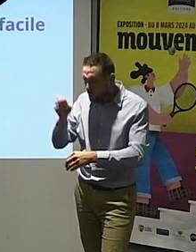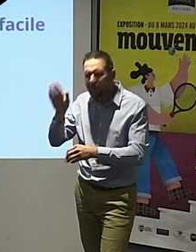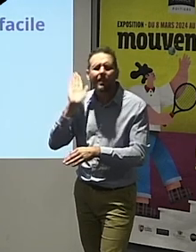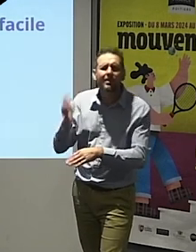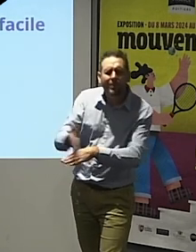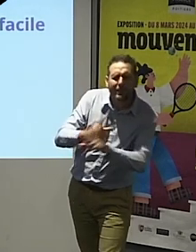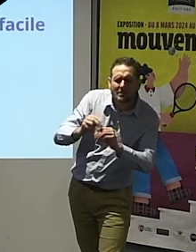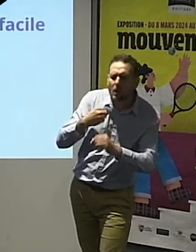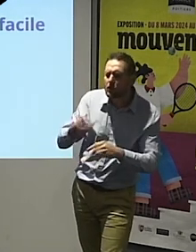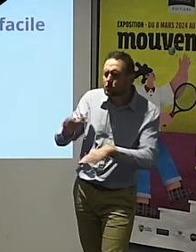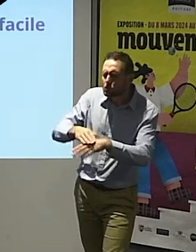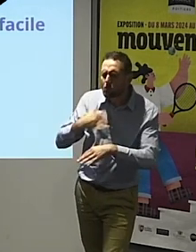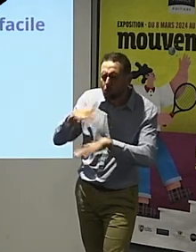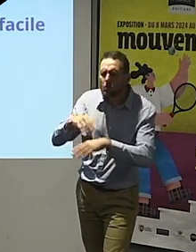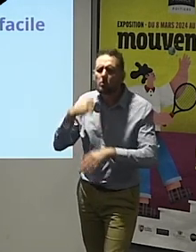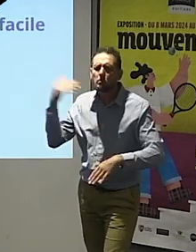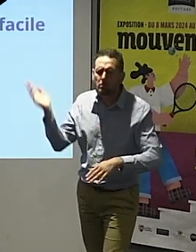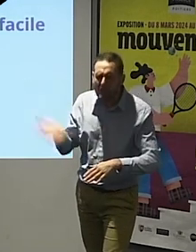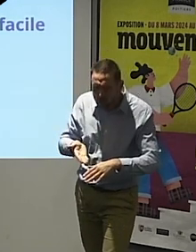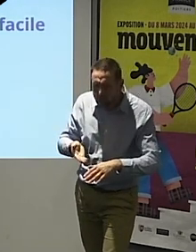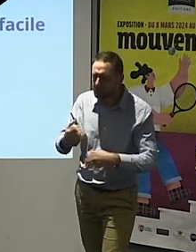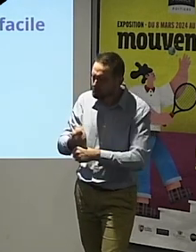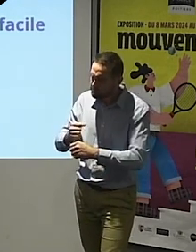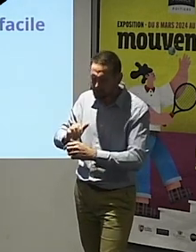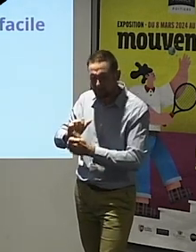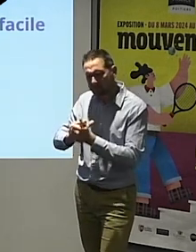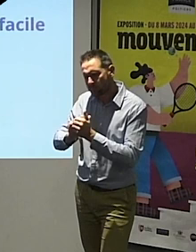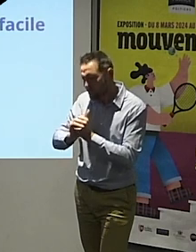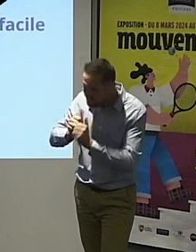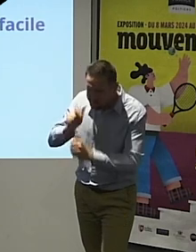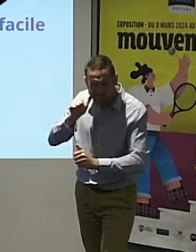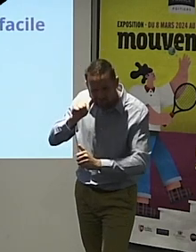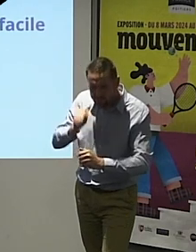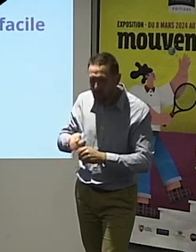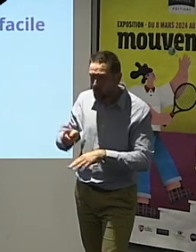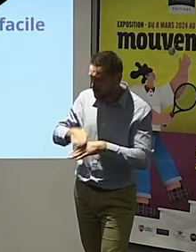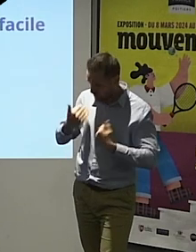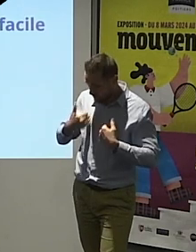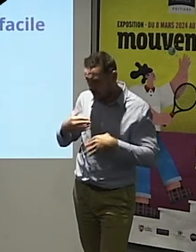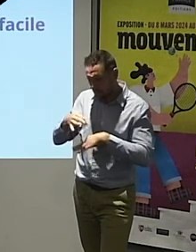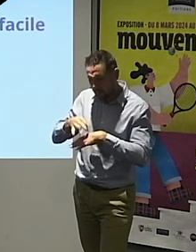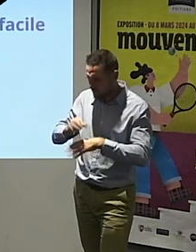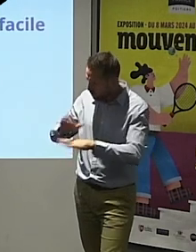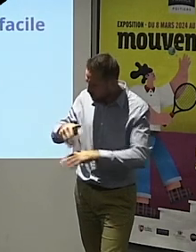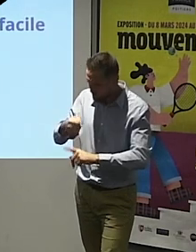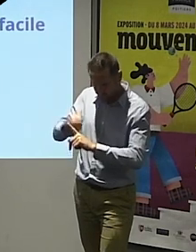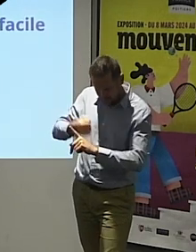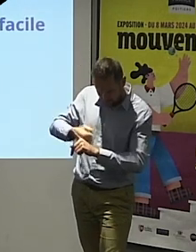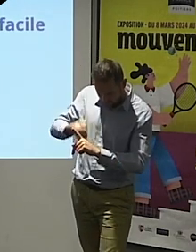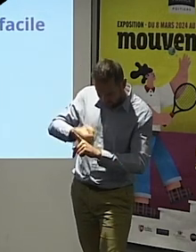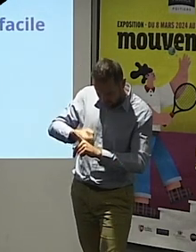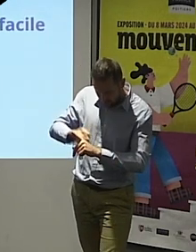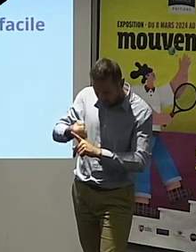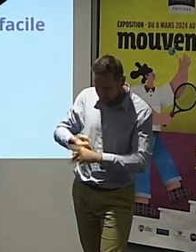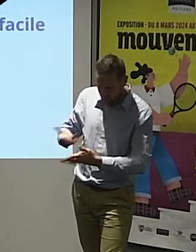ça, au niveau de la maladie. Parce que ça n'arrive pas souvent, mais quand ça